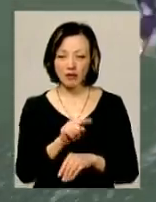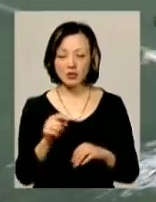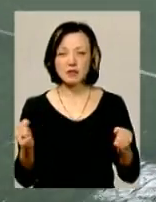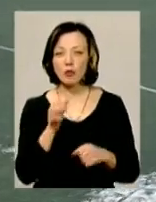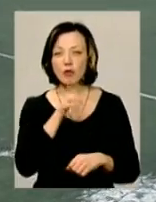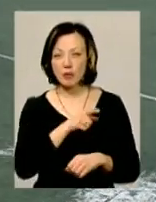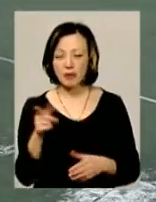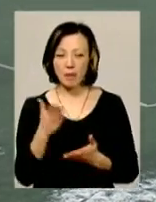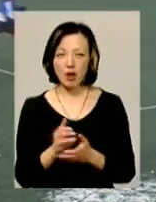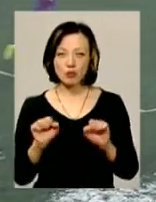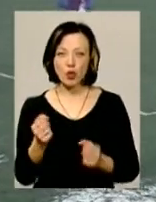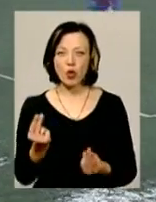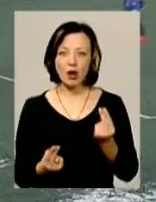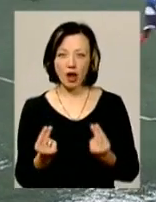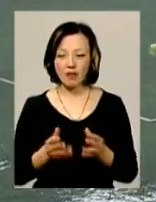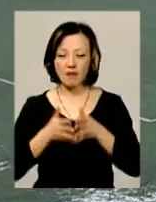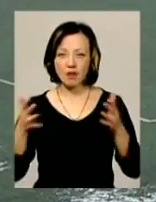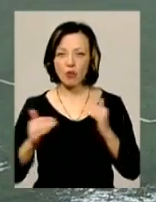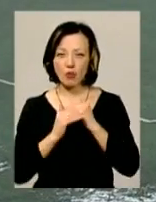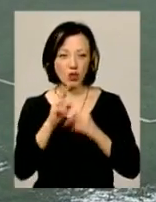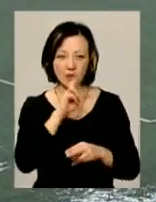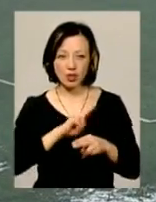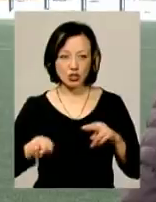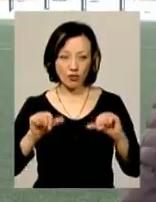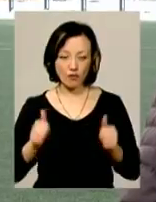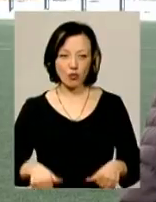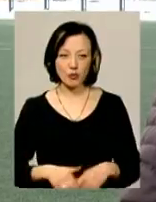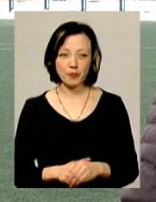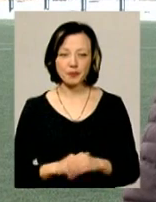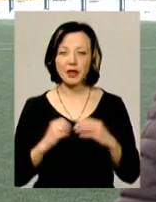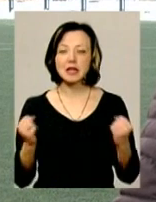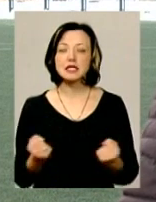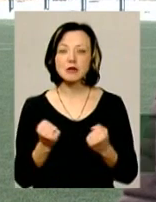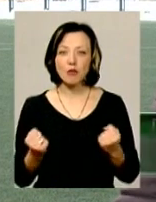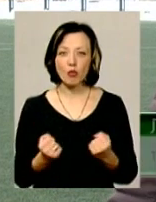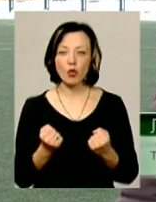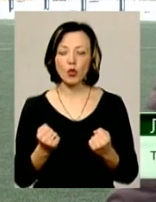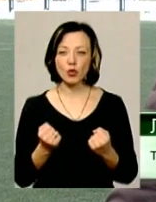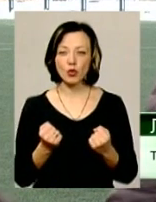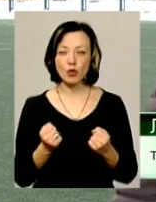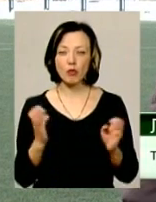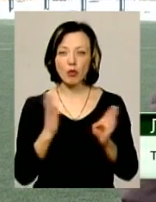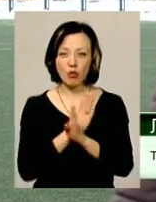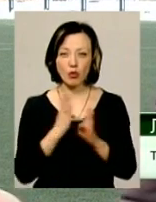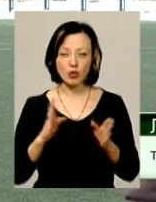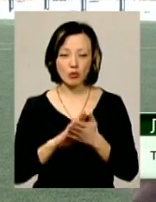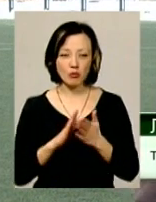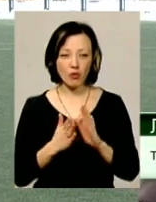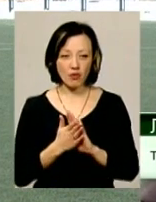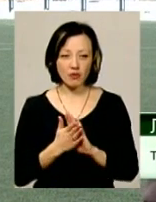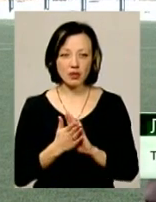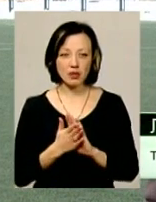зимовий період мають змогу грати на великому полі і не втрачають форму. Зимою погодні